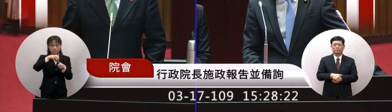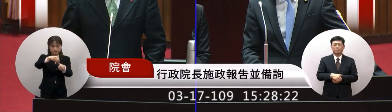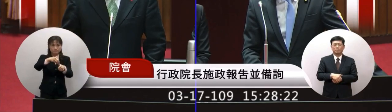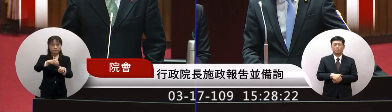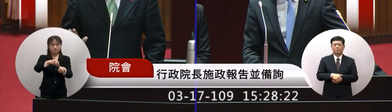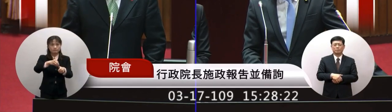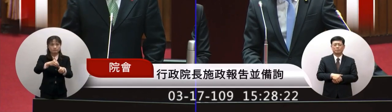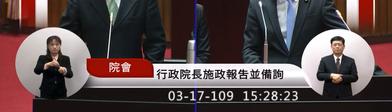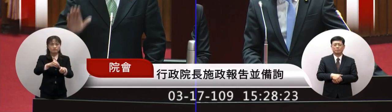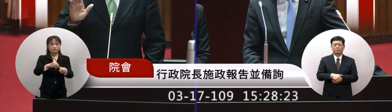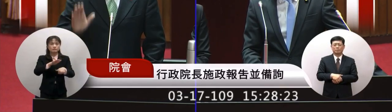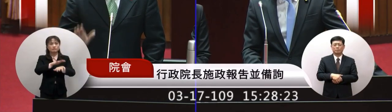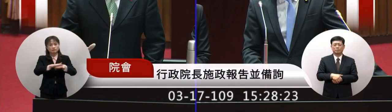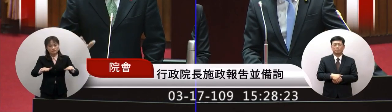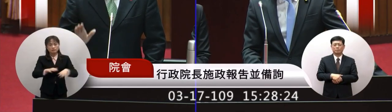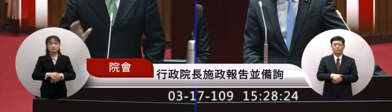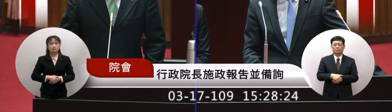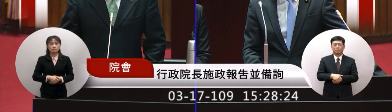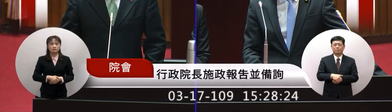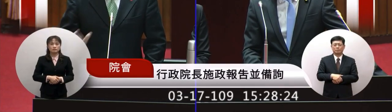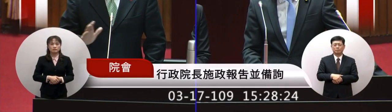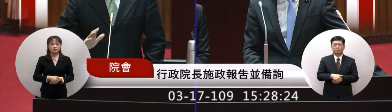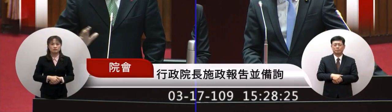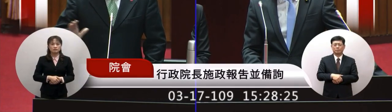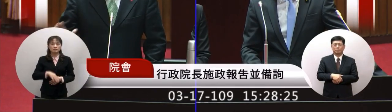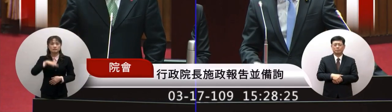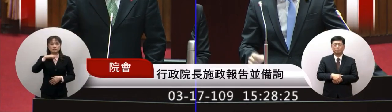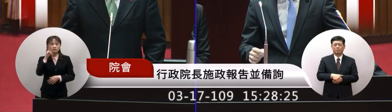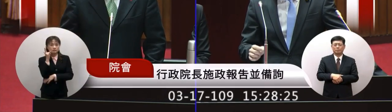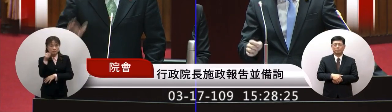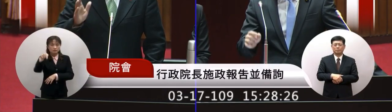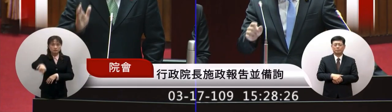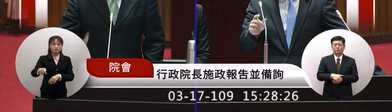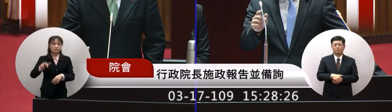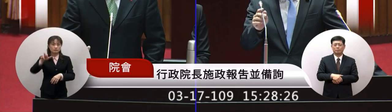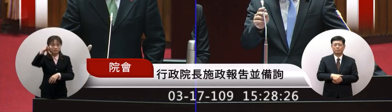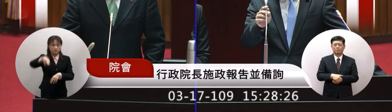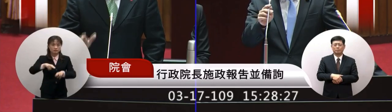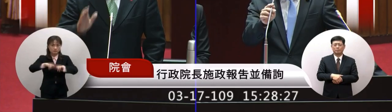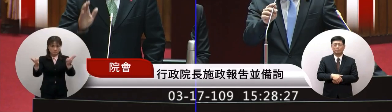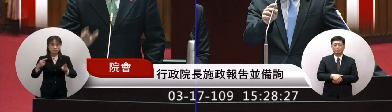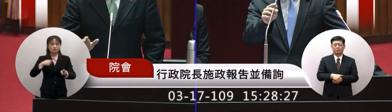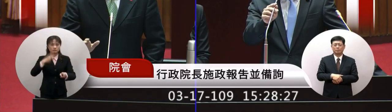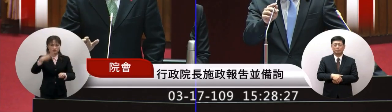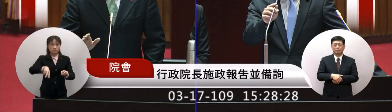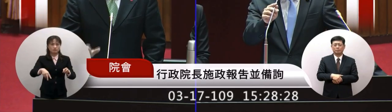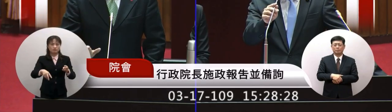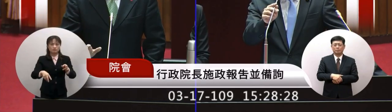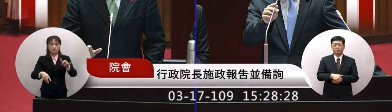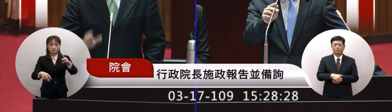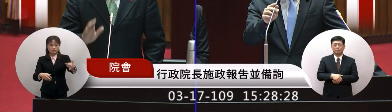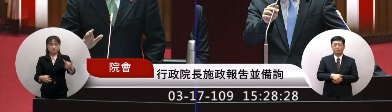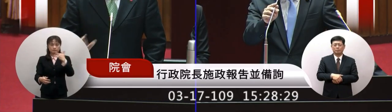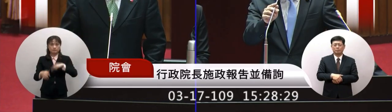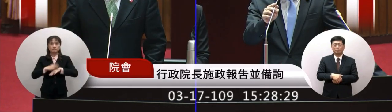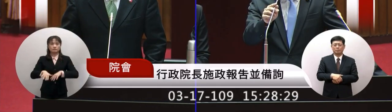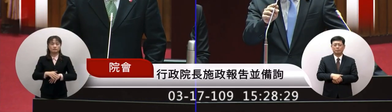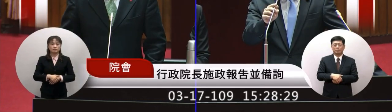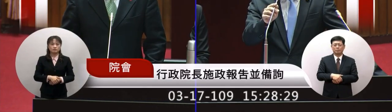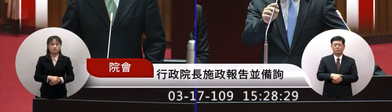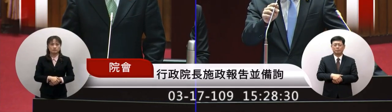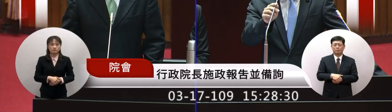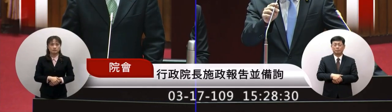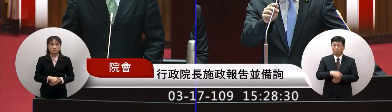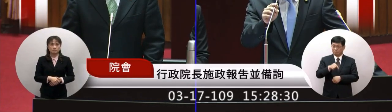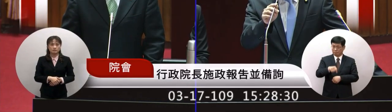旅馆里面不用担心。那等到机场重新开放，我们就安排他们离境。即使现在有包机，机场封闭的状况之下，也没有办法去。